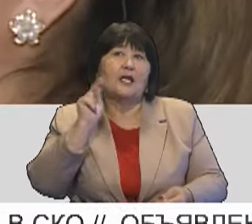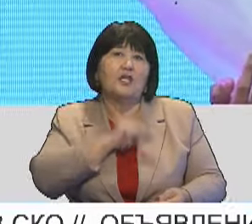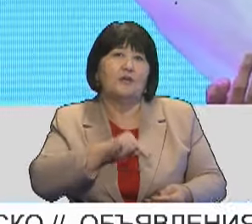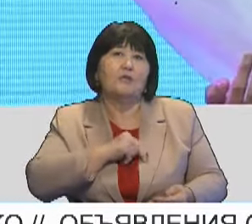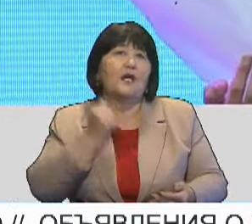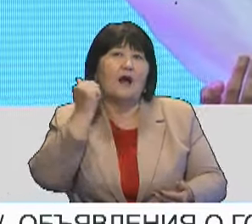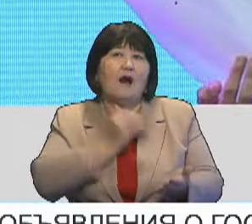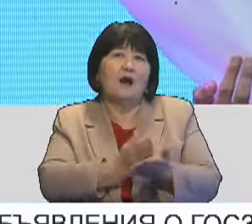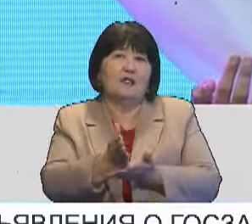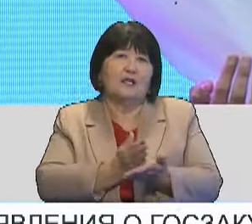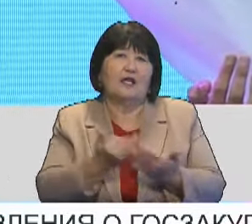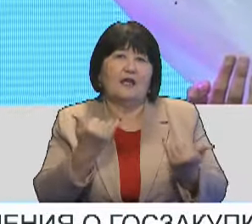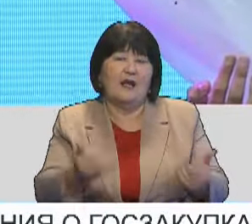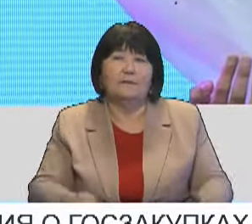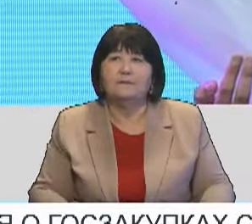ветеран труда.